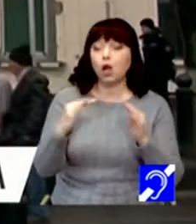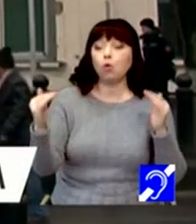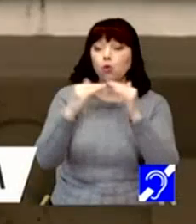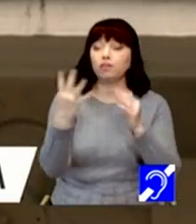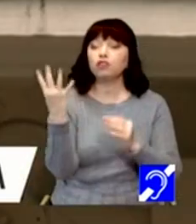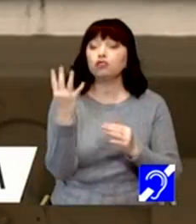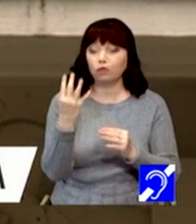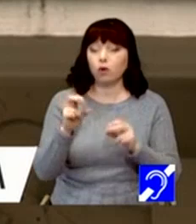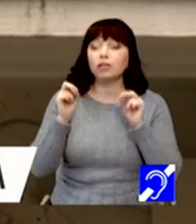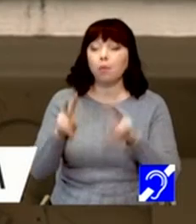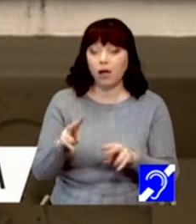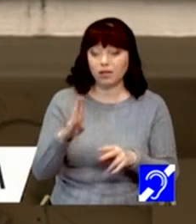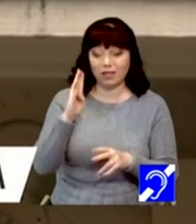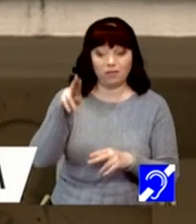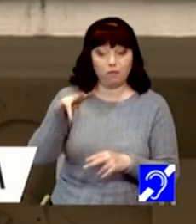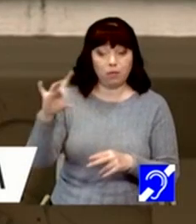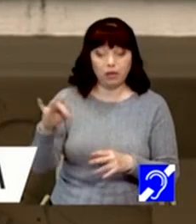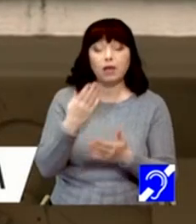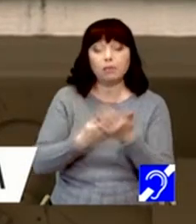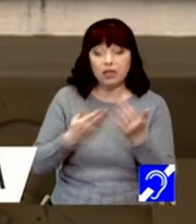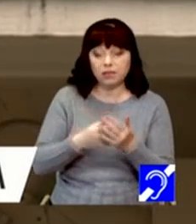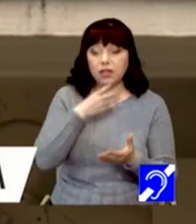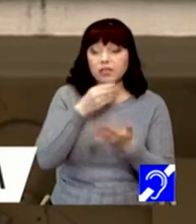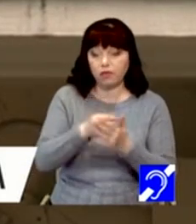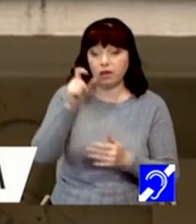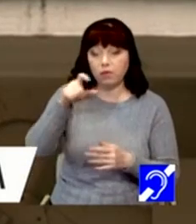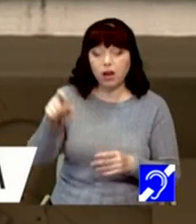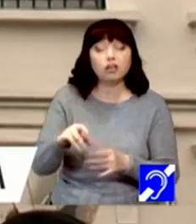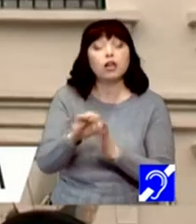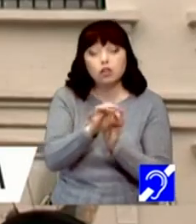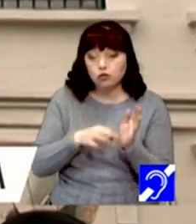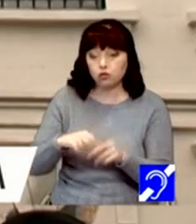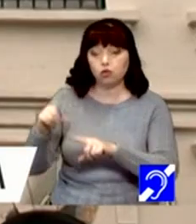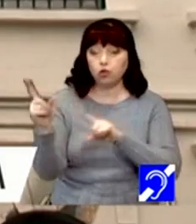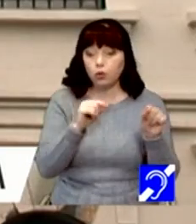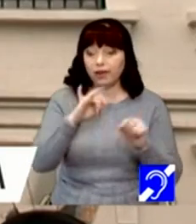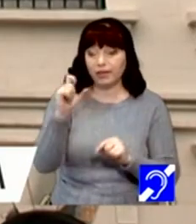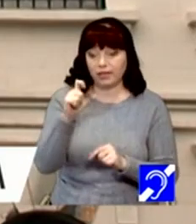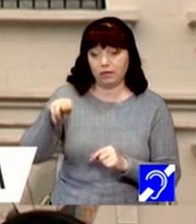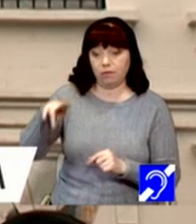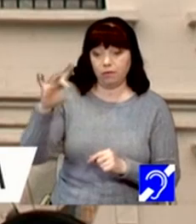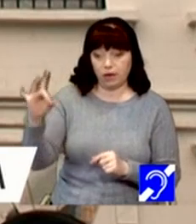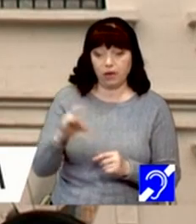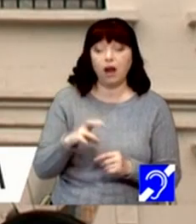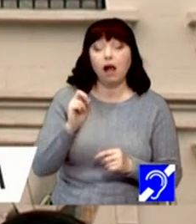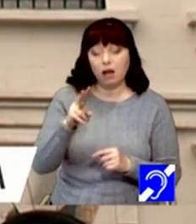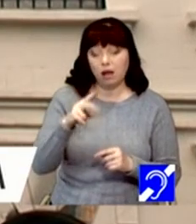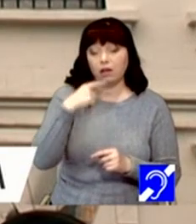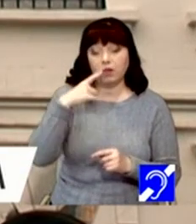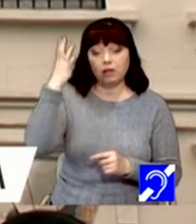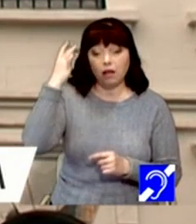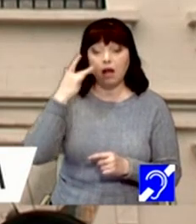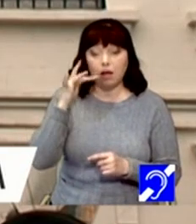călătoriile în regiunea transnistreană această pui pe cetățenii să părăsească imediat teritoriul din stânga Nistrului potrivit autorităților americane